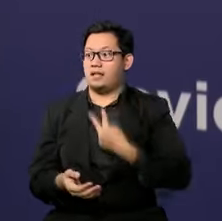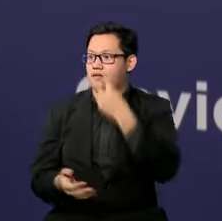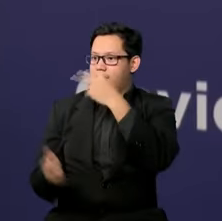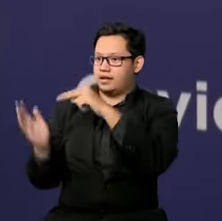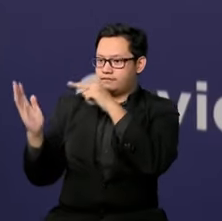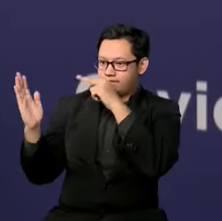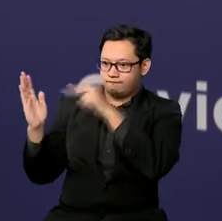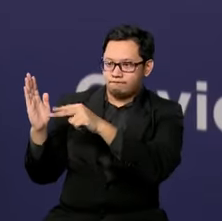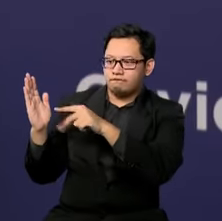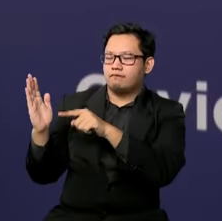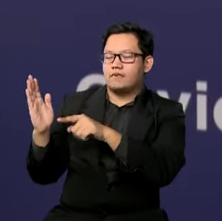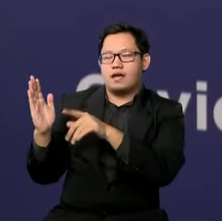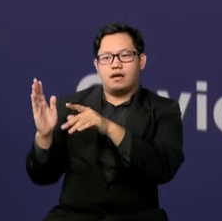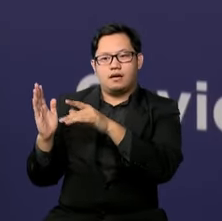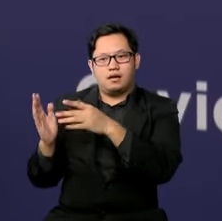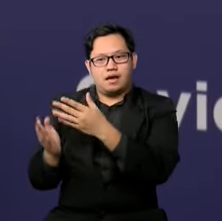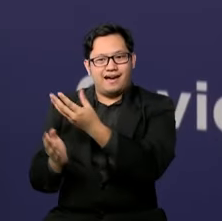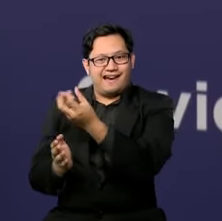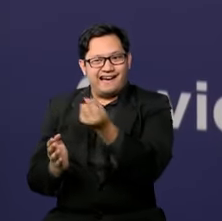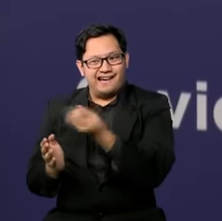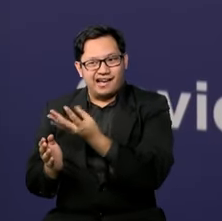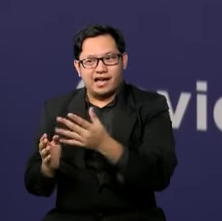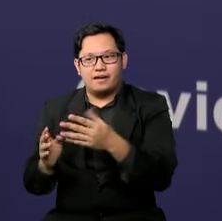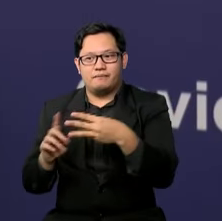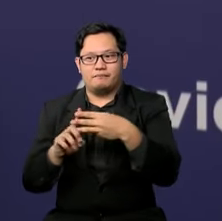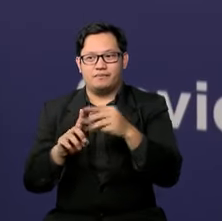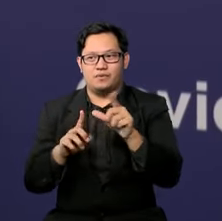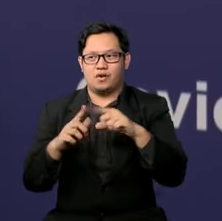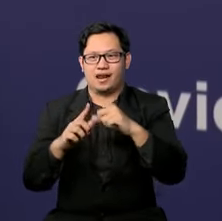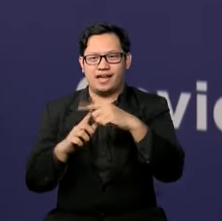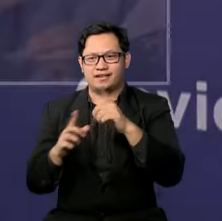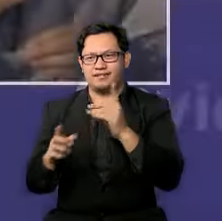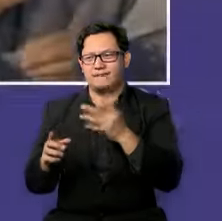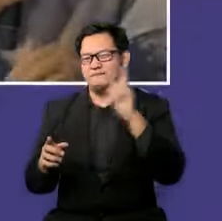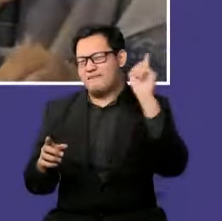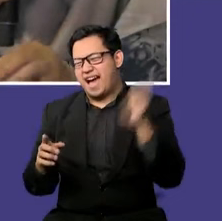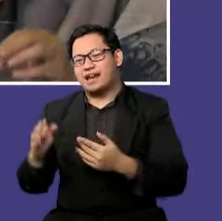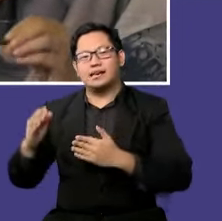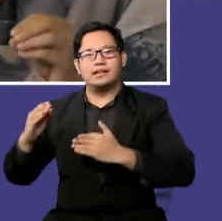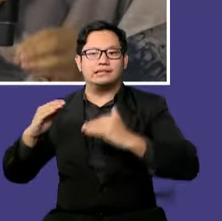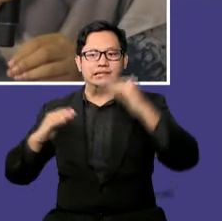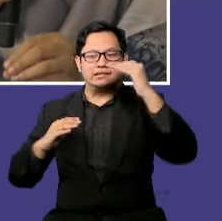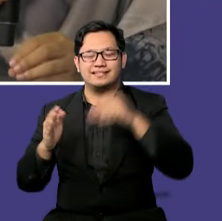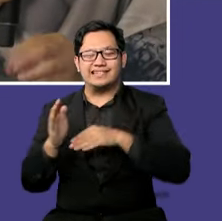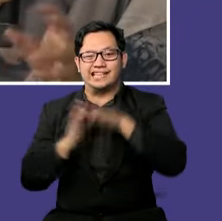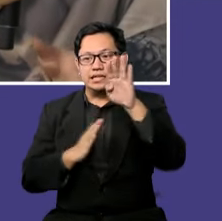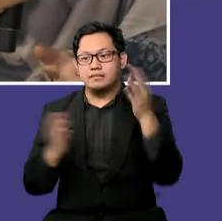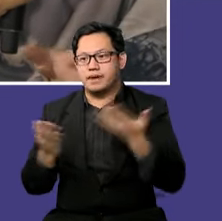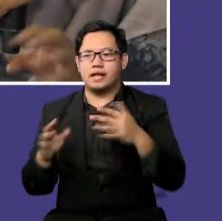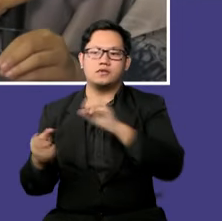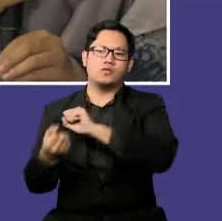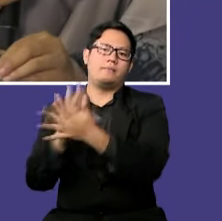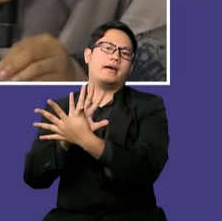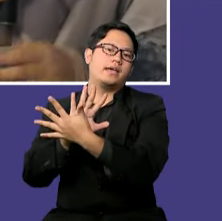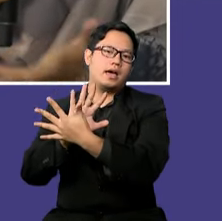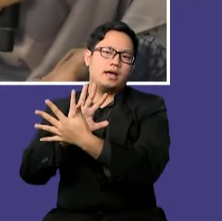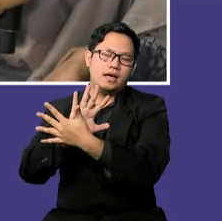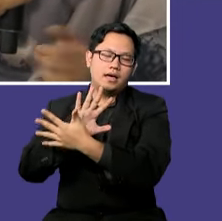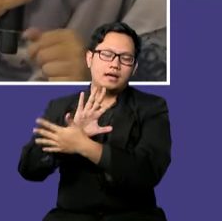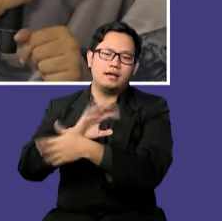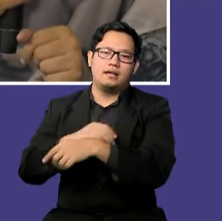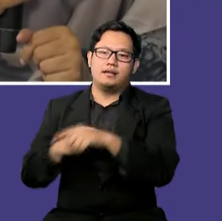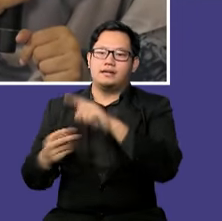Secara angka-angka bulat gitu ya paling tinggi misalnya di sini kita lihat di Kota Surabaya ya kita 524 tanggal 5 Juli